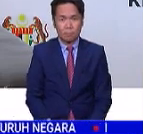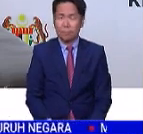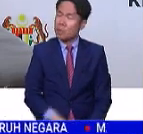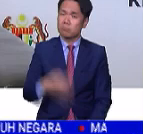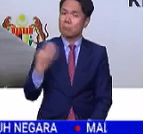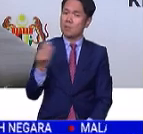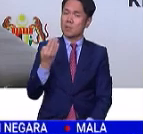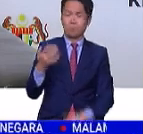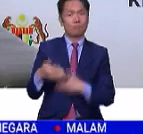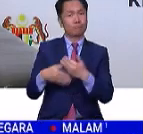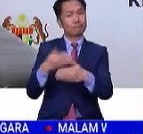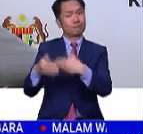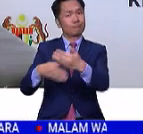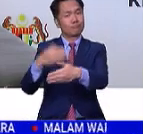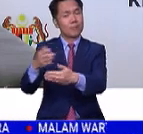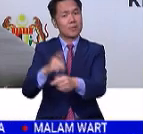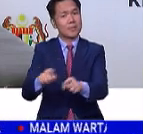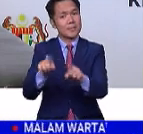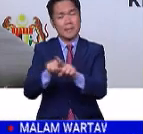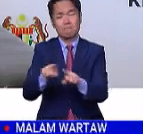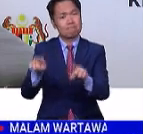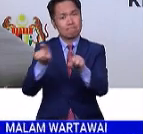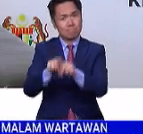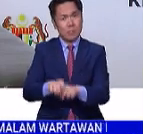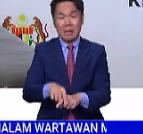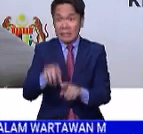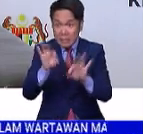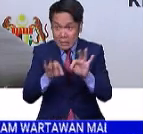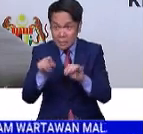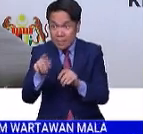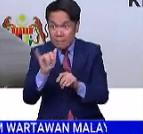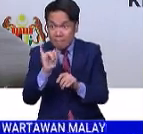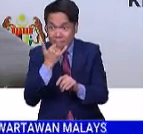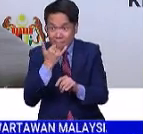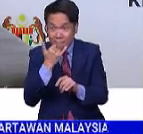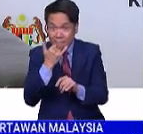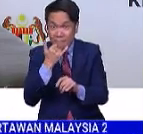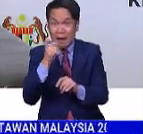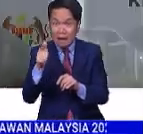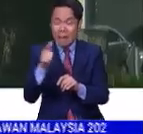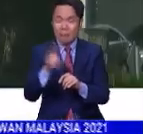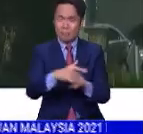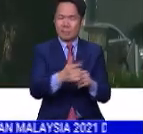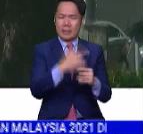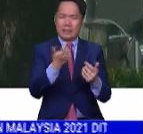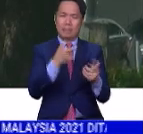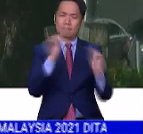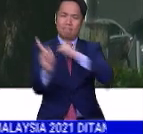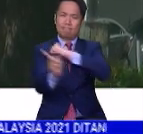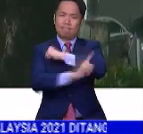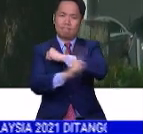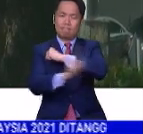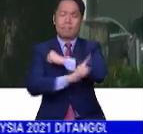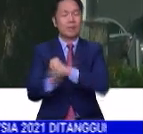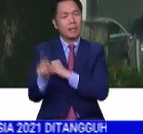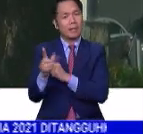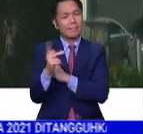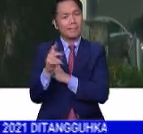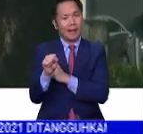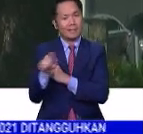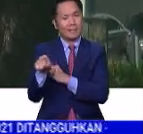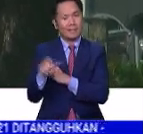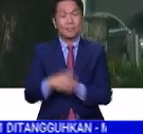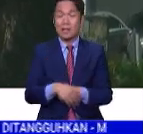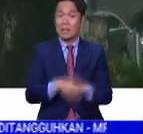biasa dan sekiranya ada kesalahan macam saya tadi, kes akan dikompaun. Namun, mengambil kira kekuatan